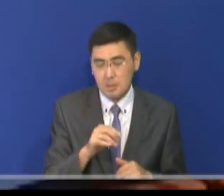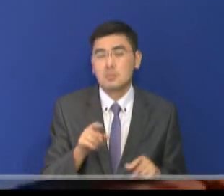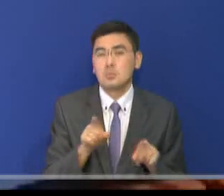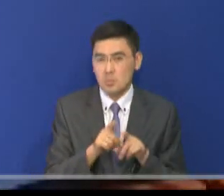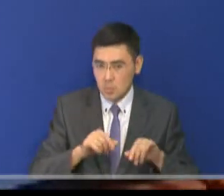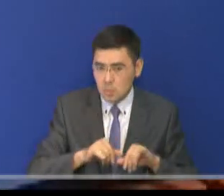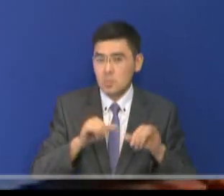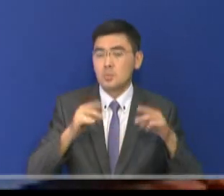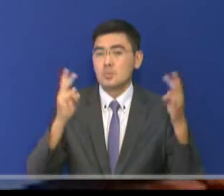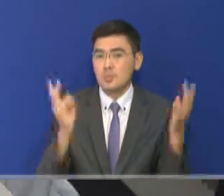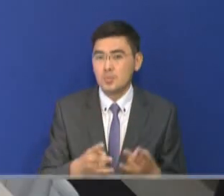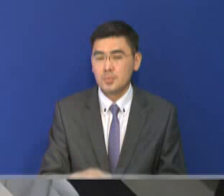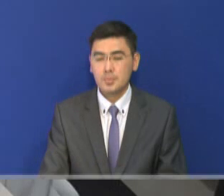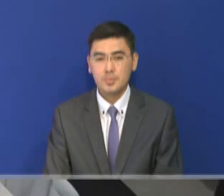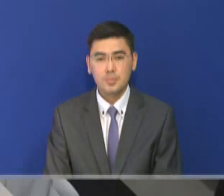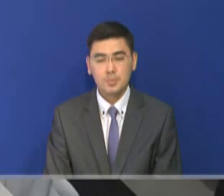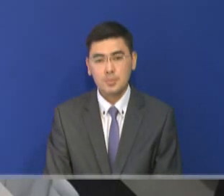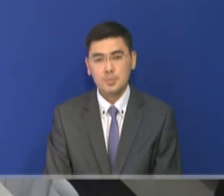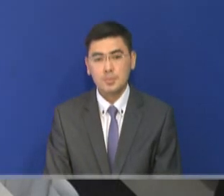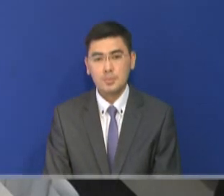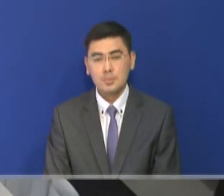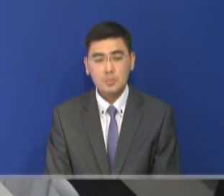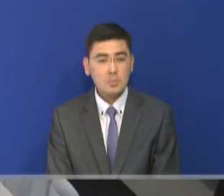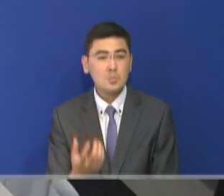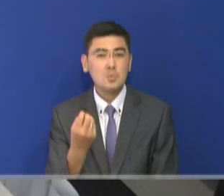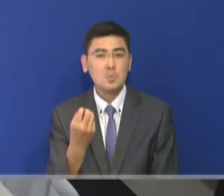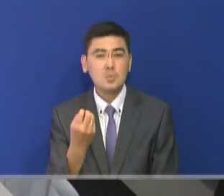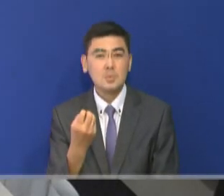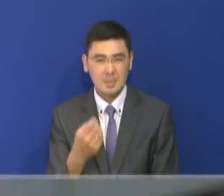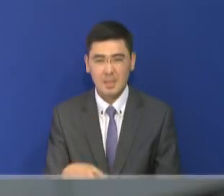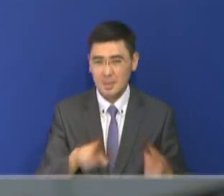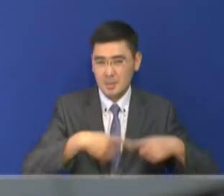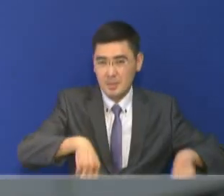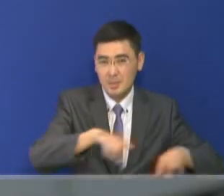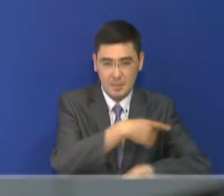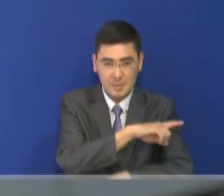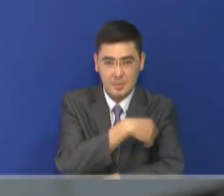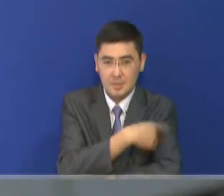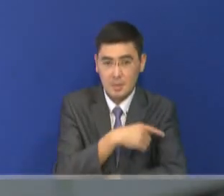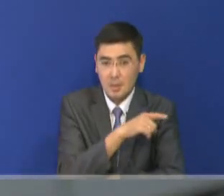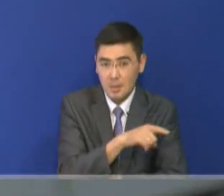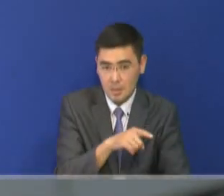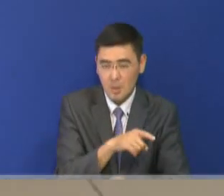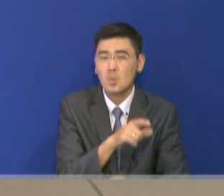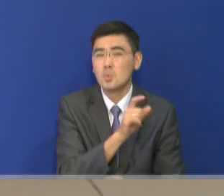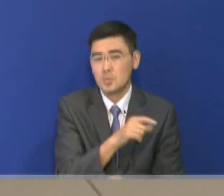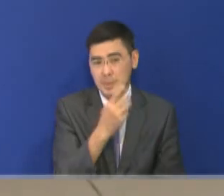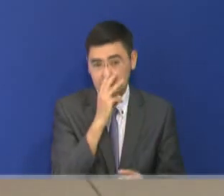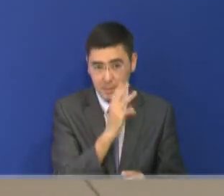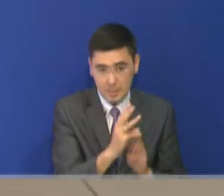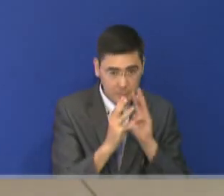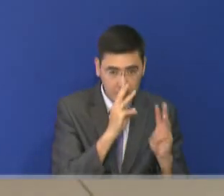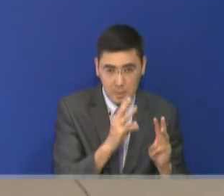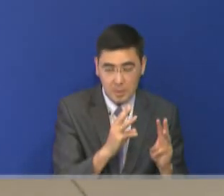особого внимания к сфере образования. Отличной новостью для работников сферы здравоохранения стало известие о том, что зарплата